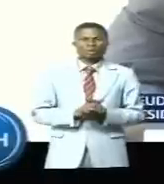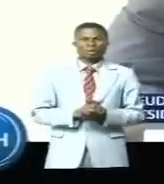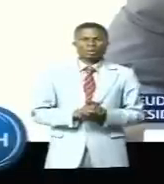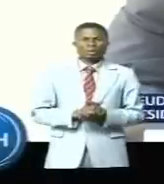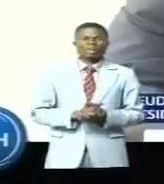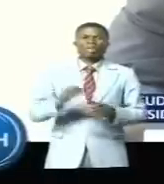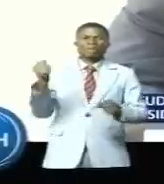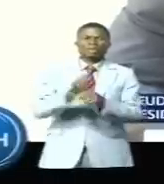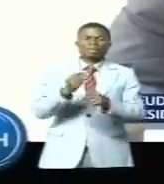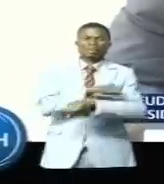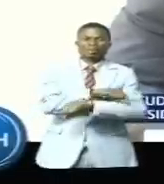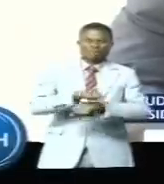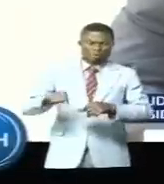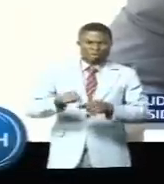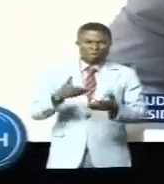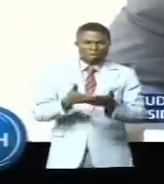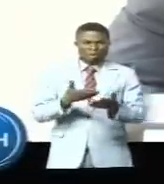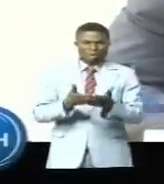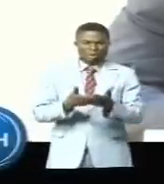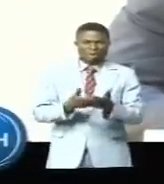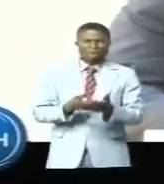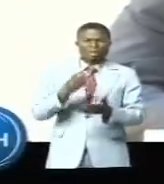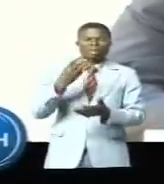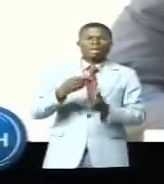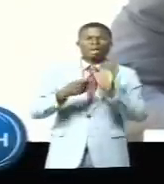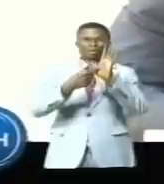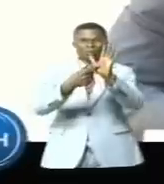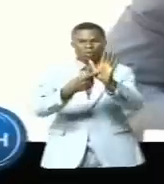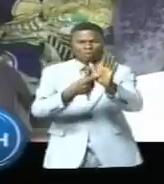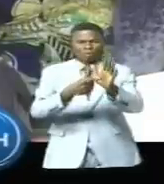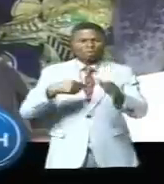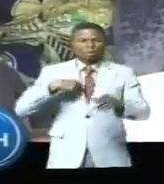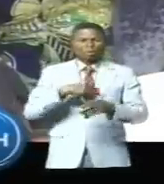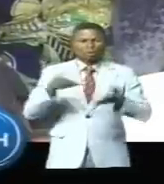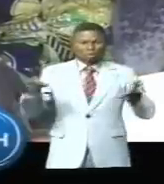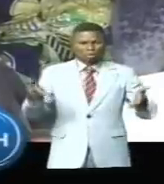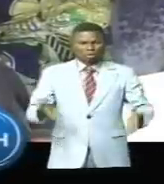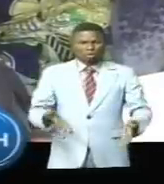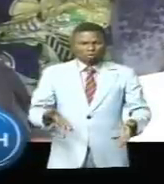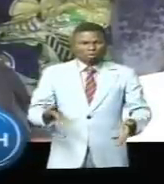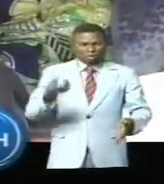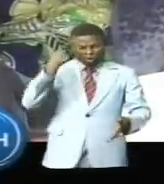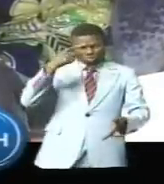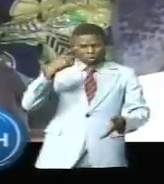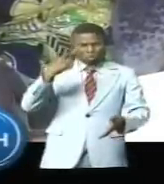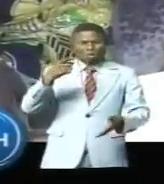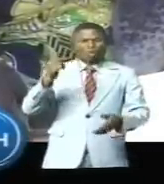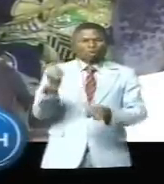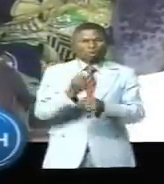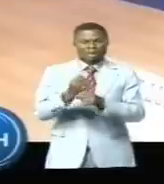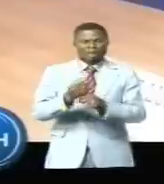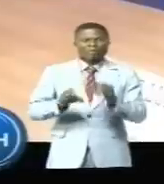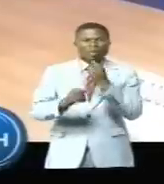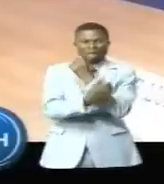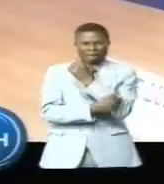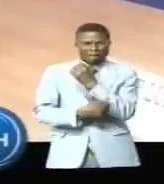professionnel, je sais que nous avons de grands enjeux. Nous sommes la plus haute cour de ce pays et nous avons droit au